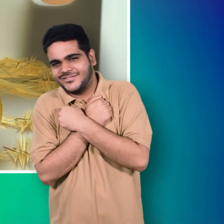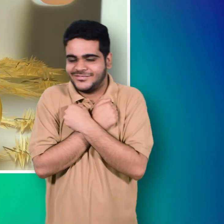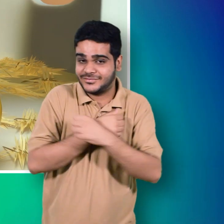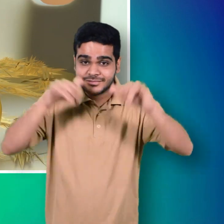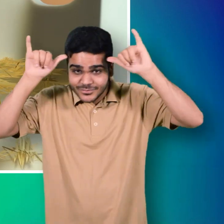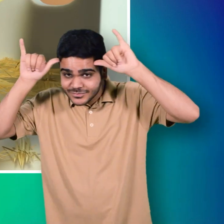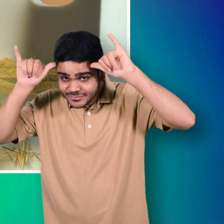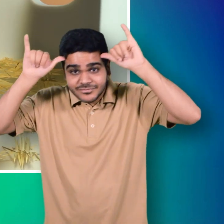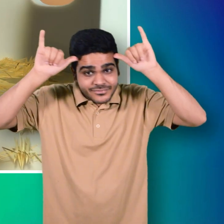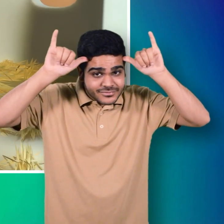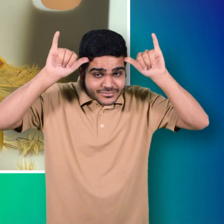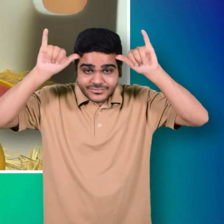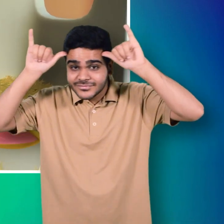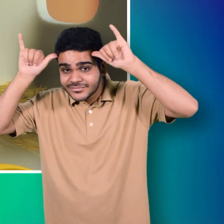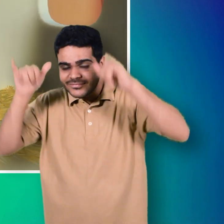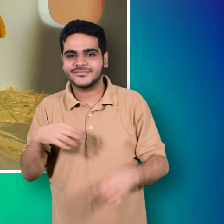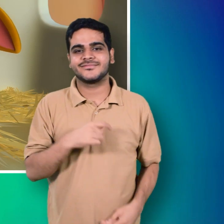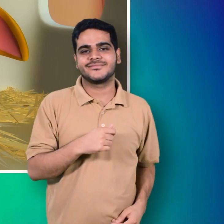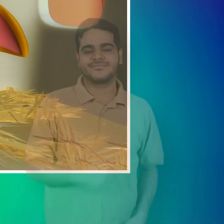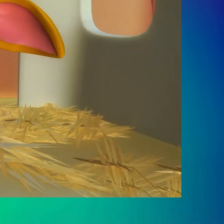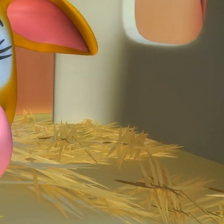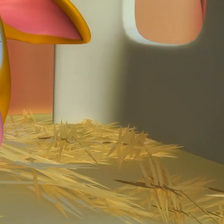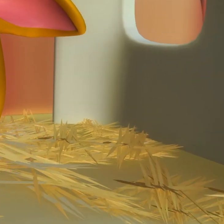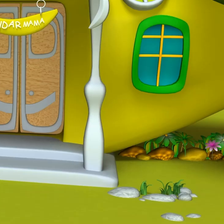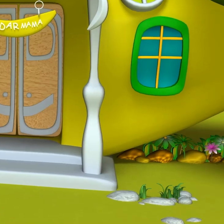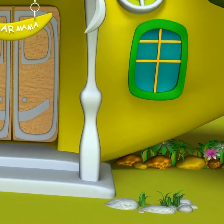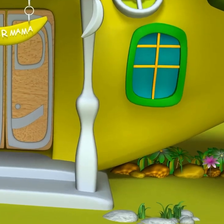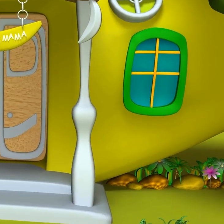प्यारी मेरी गैया।